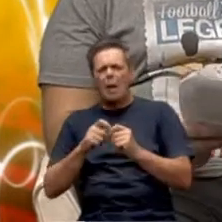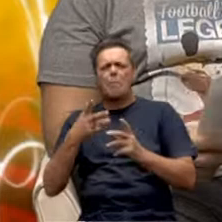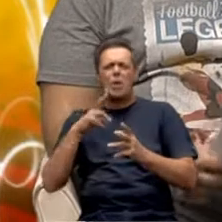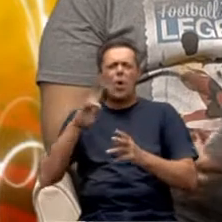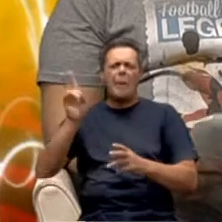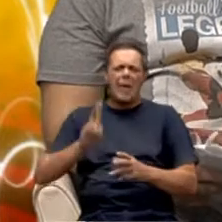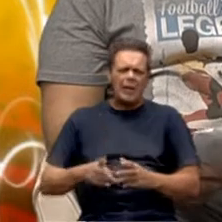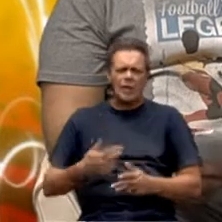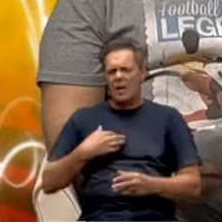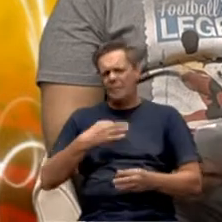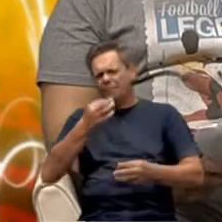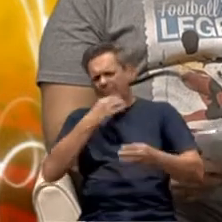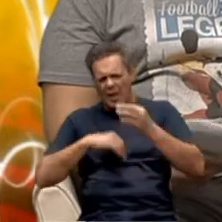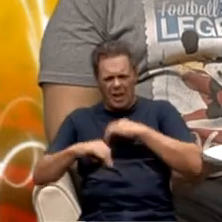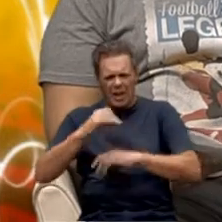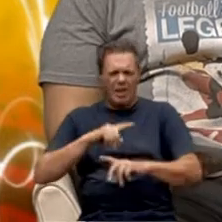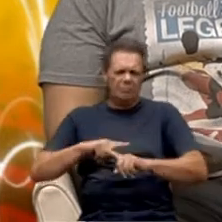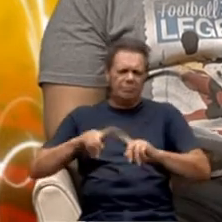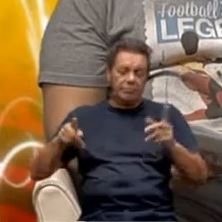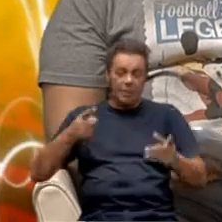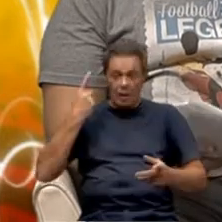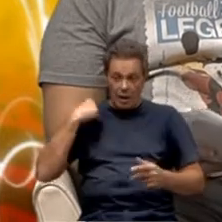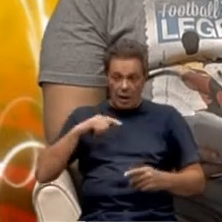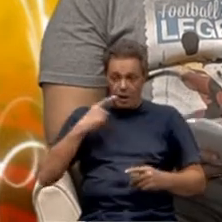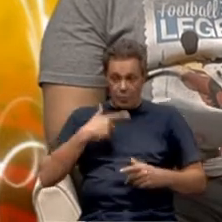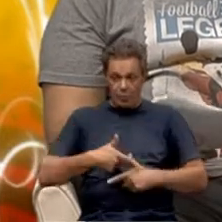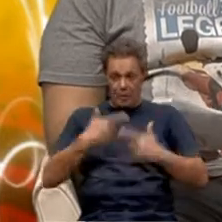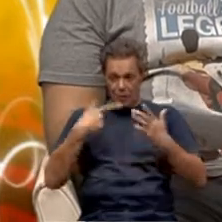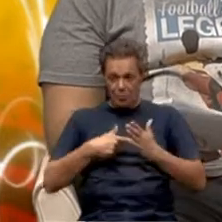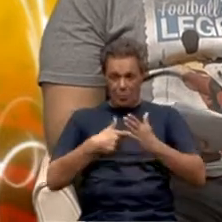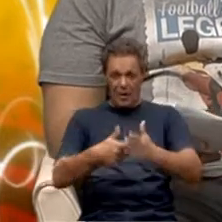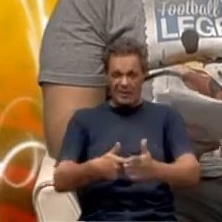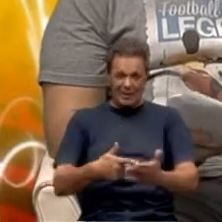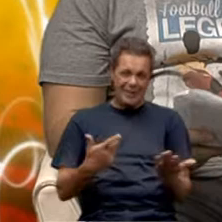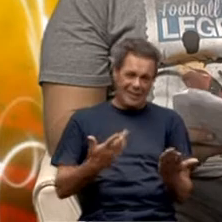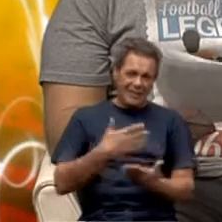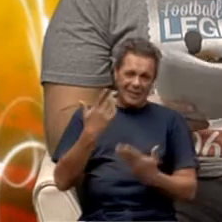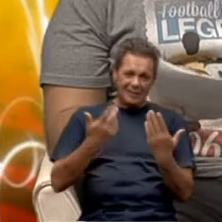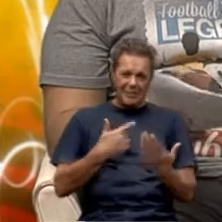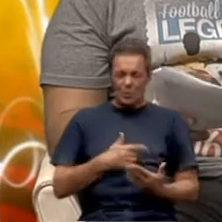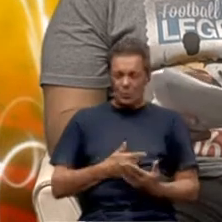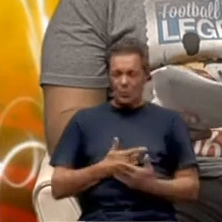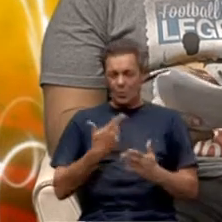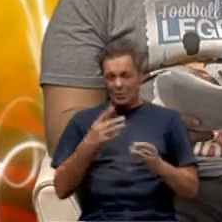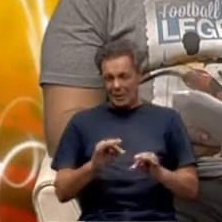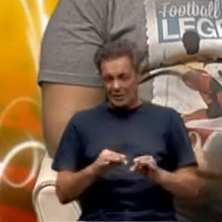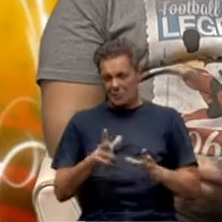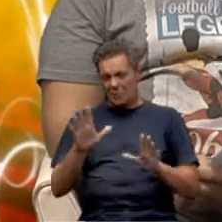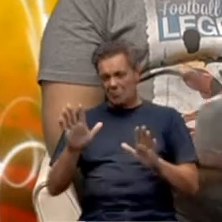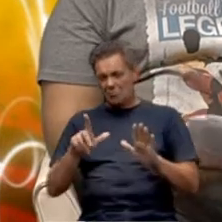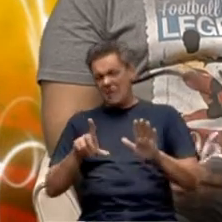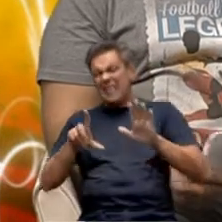različite napitke. Ali ako su jasni pokazatelji da se od 10, 7 i malo više u prosjeku